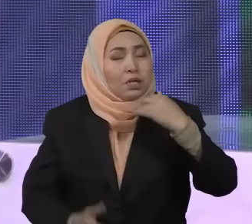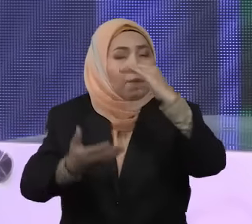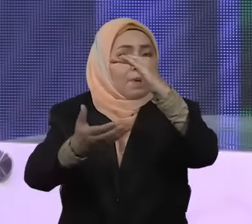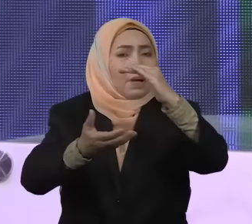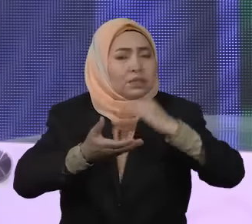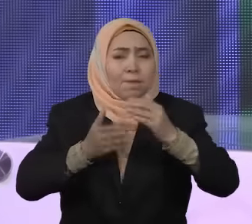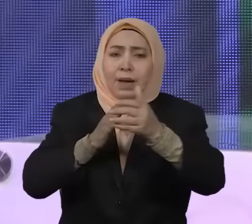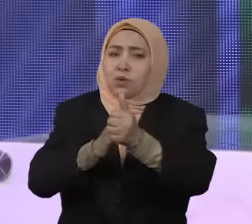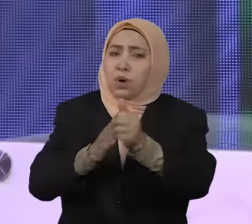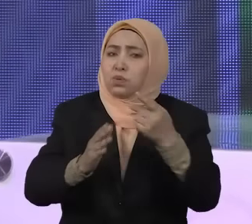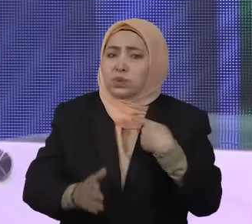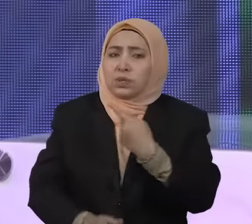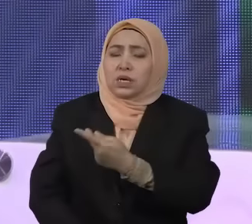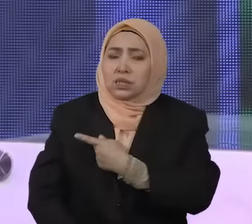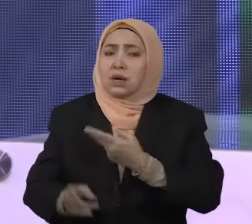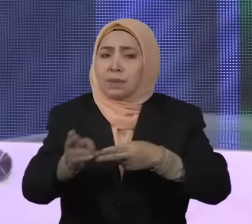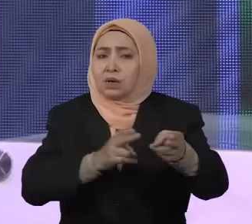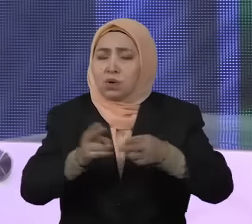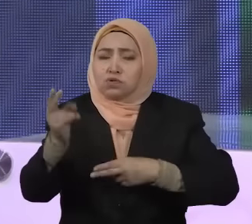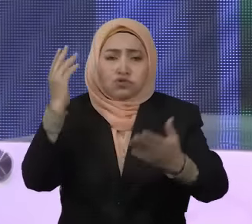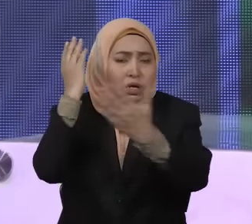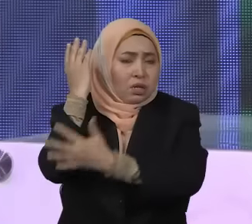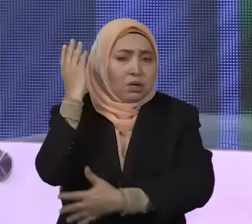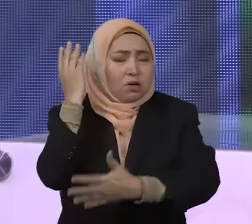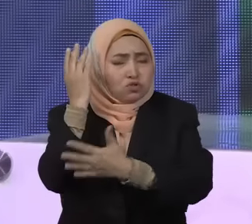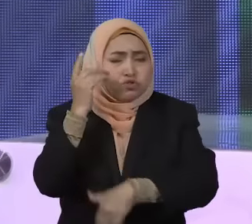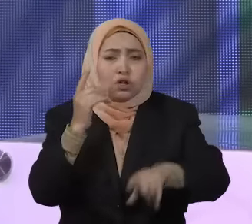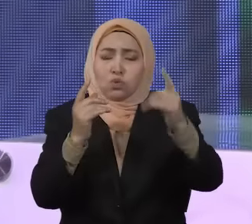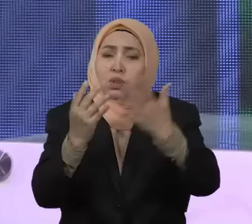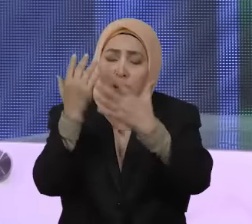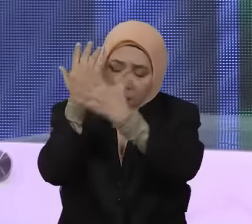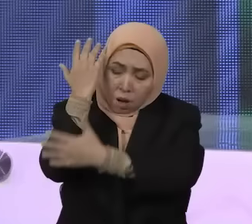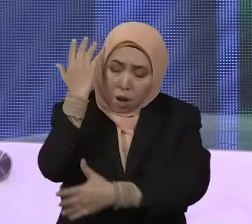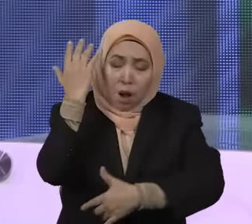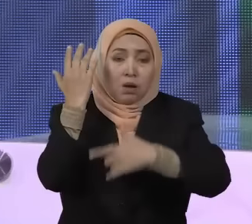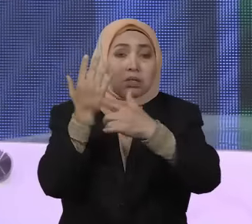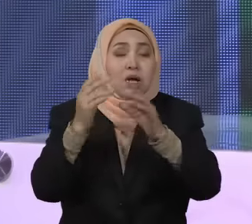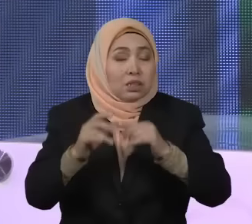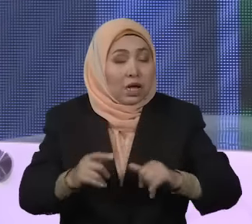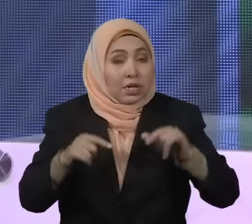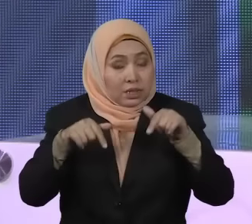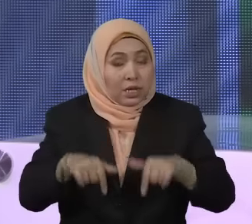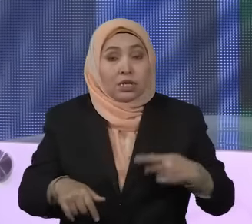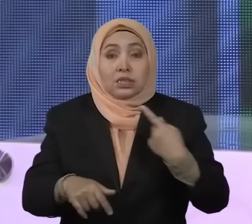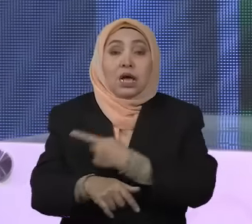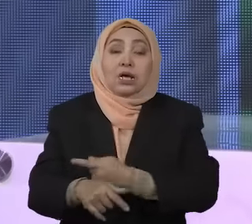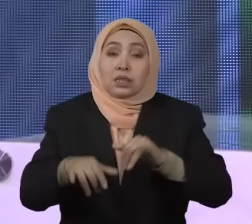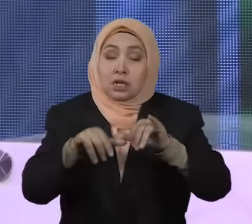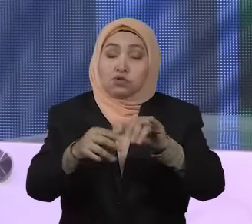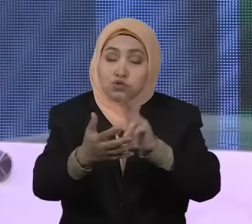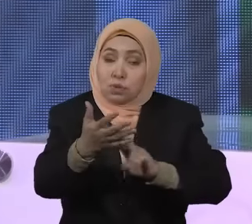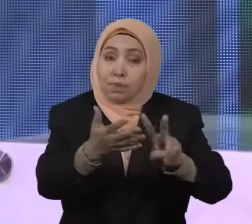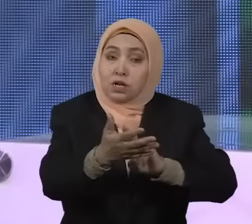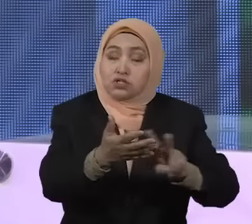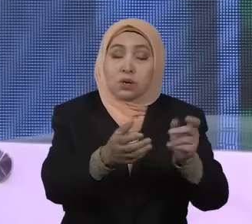membekalkan satu panduan untuk kita menguruskan sebuah negeri, menguruskan sebuah negara. Dan pada hari ini kita akan terus membaca